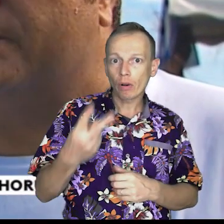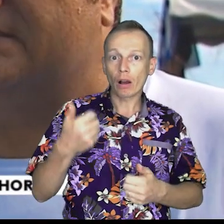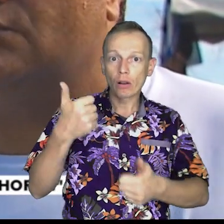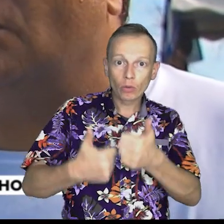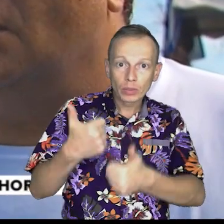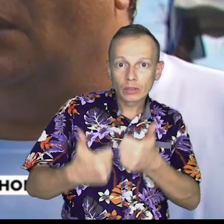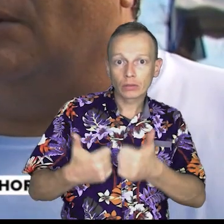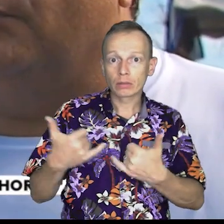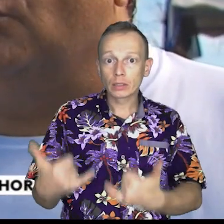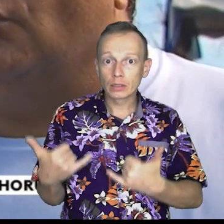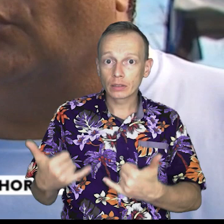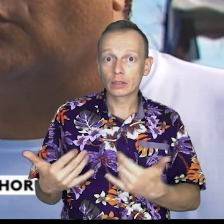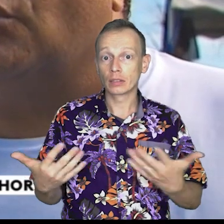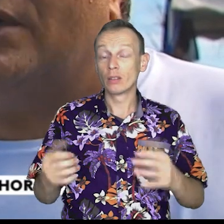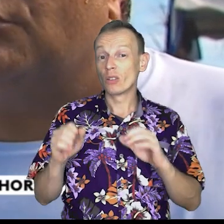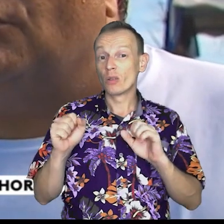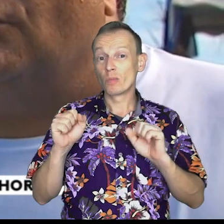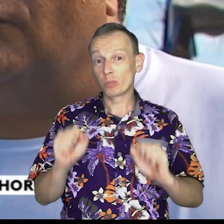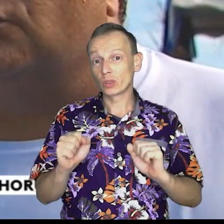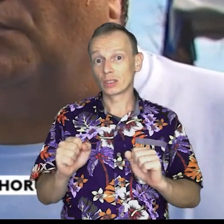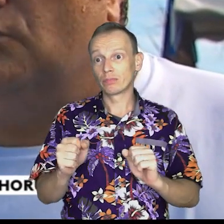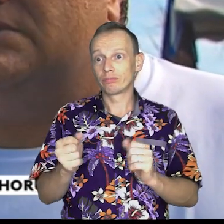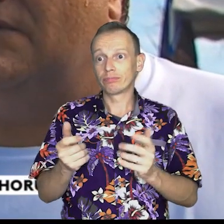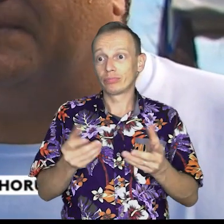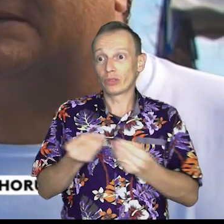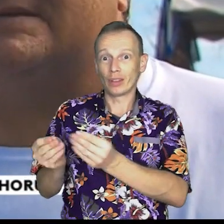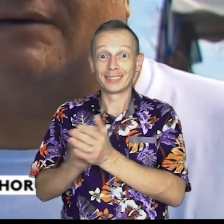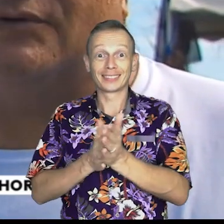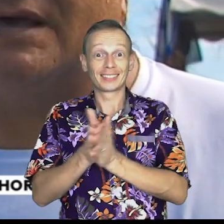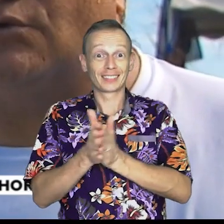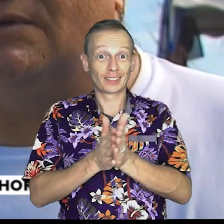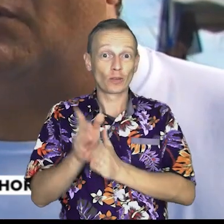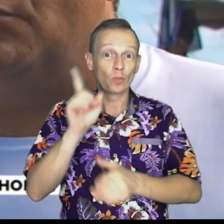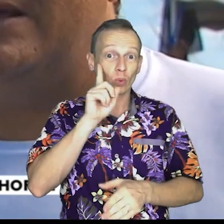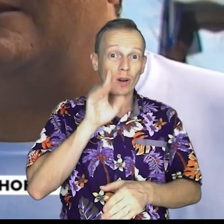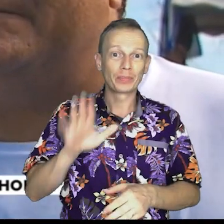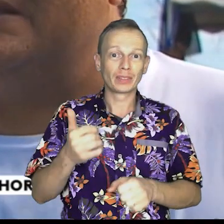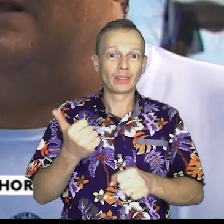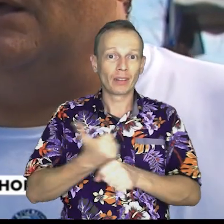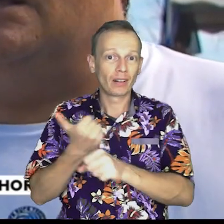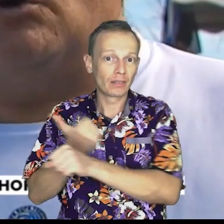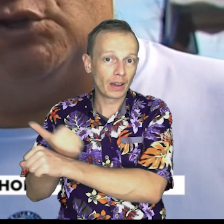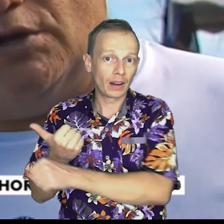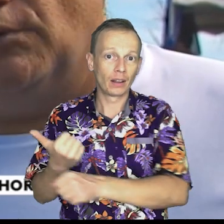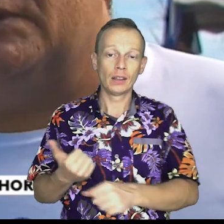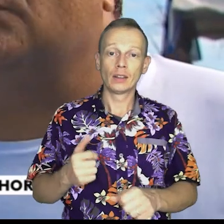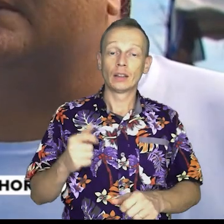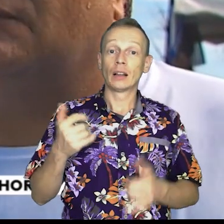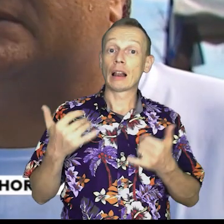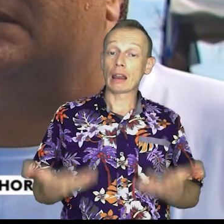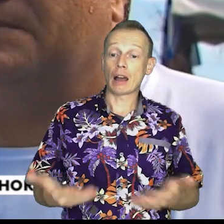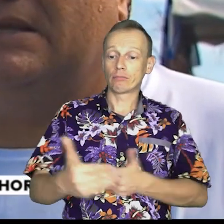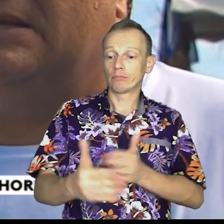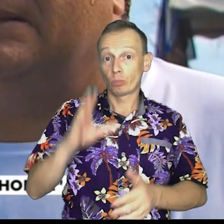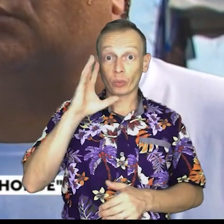la compétition pourront être éventuellement motivés parce qu'ils savent que c'est un rendez-vous annuel. Ce sont les professionnels